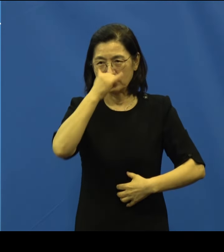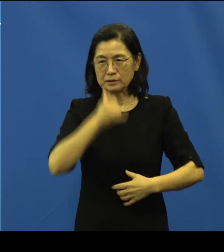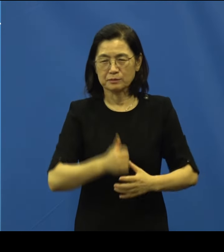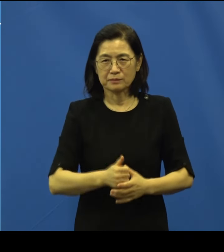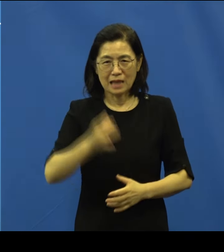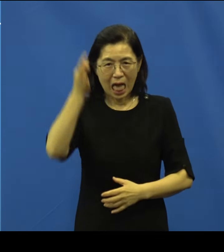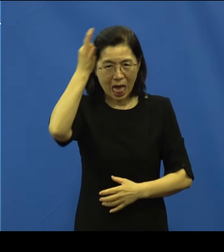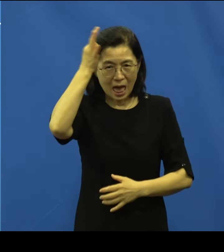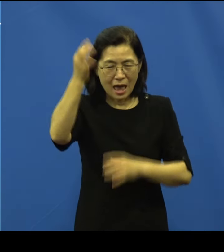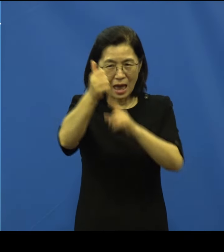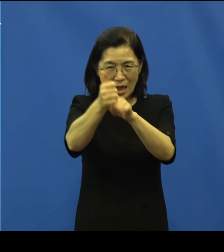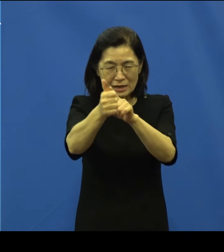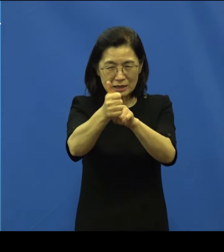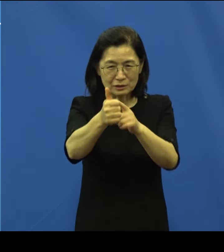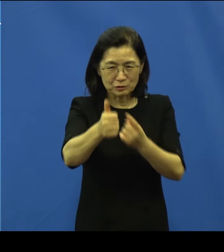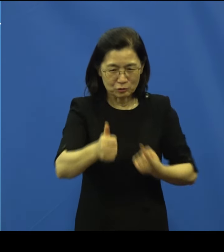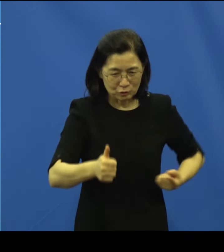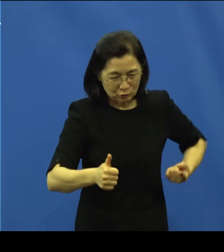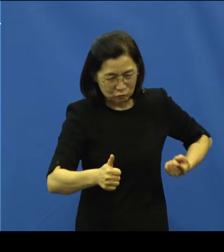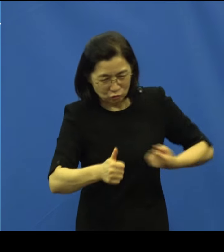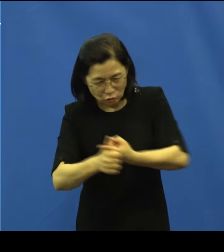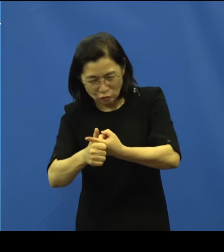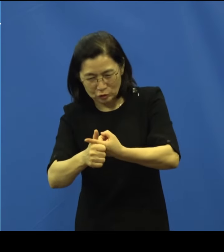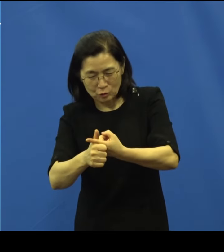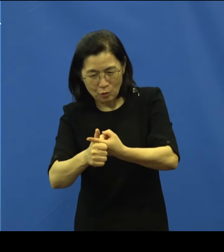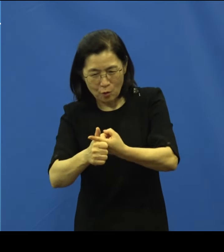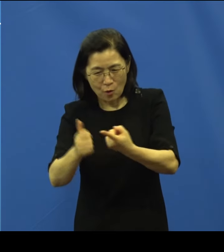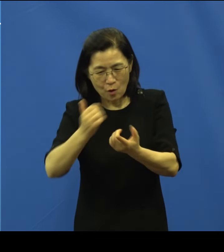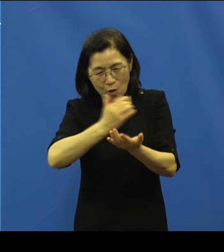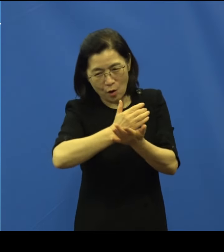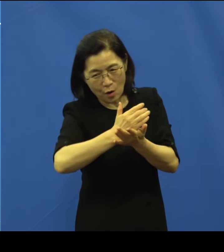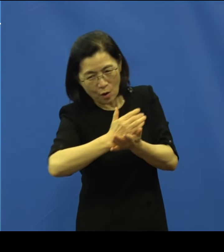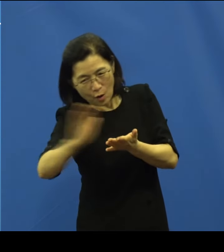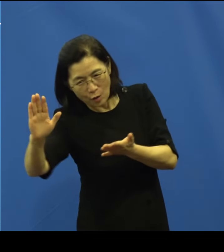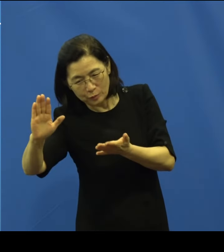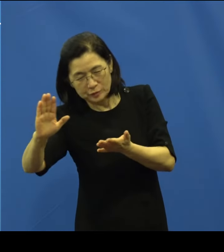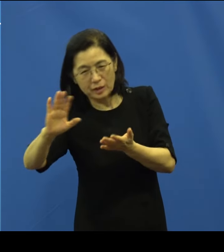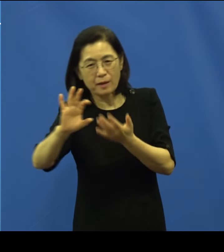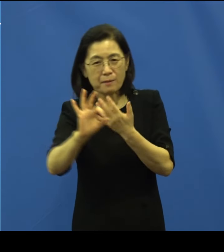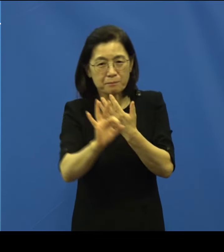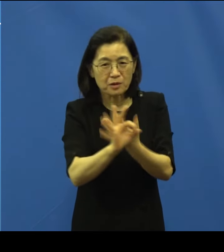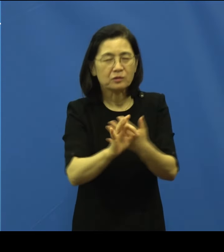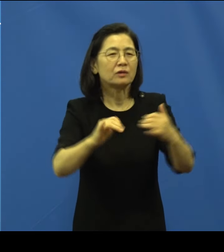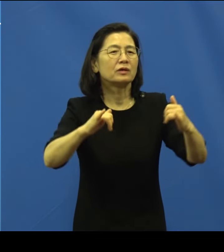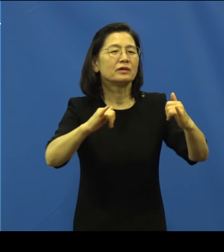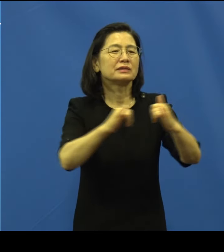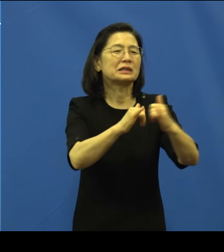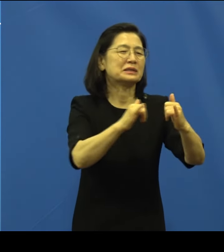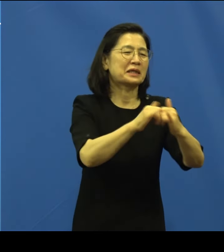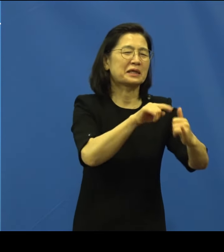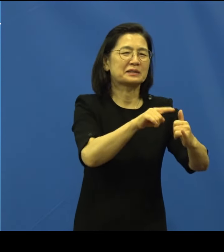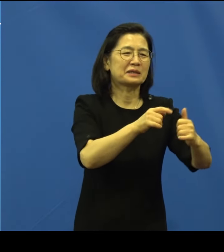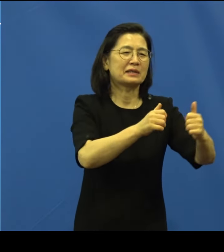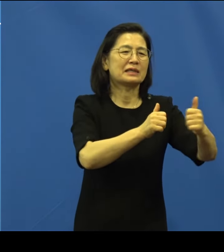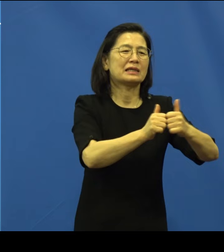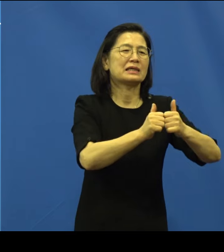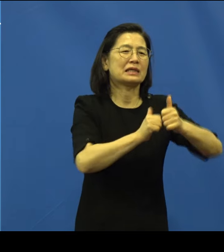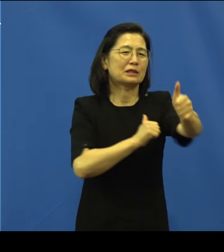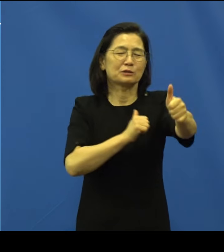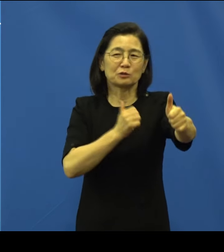죽여야 되잖아요. 그를 제거해야 싸움에서 이길 수 있으니까. 그러니까 마귀에게 늘 신경이 쓰이는 존재가